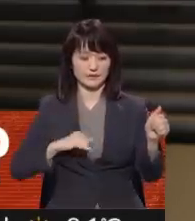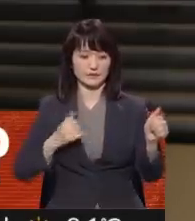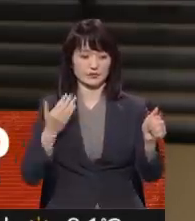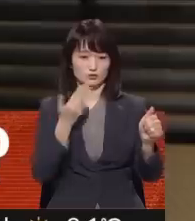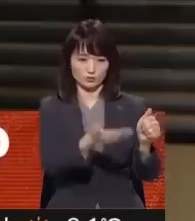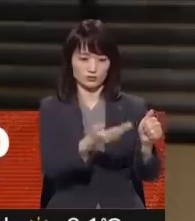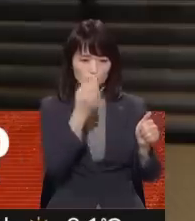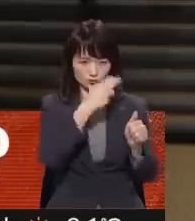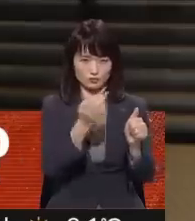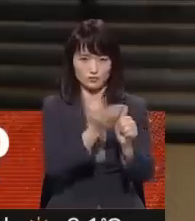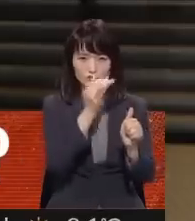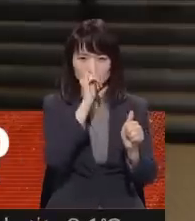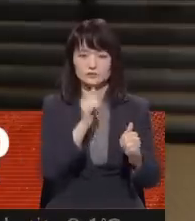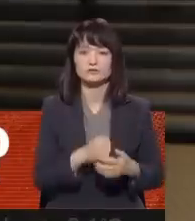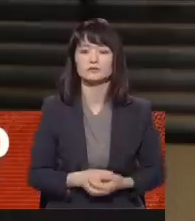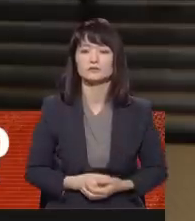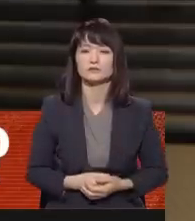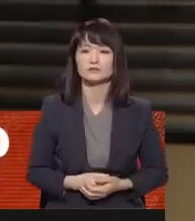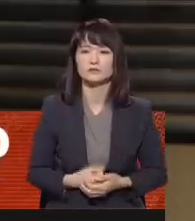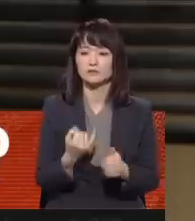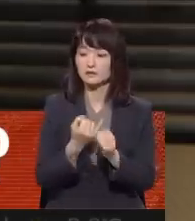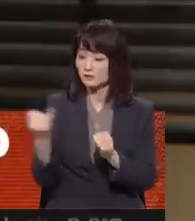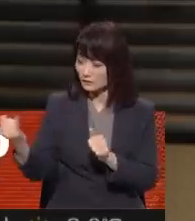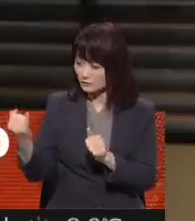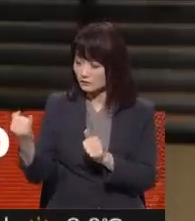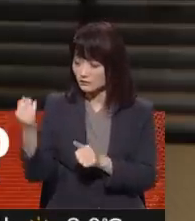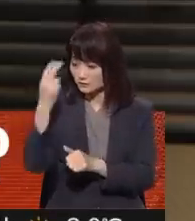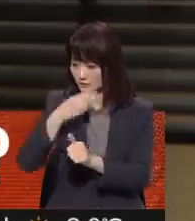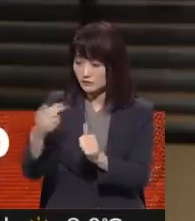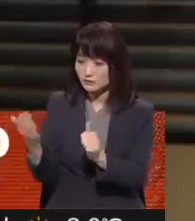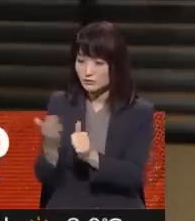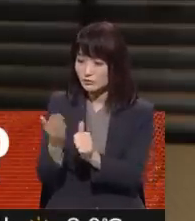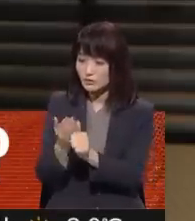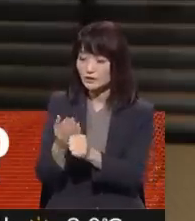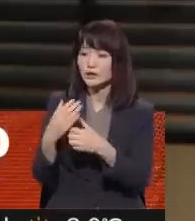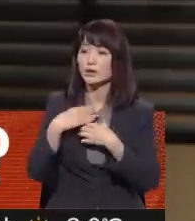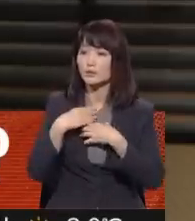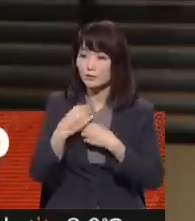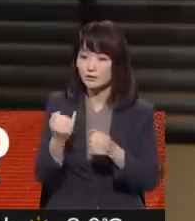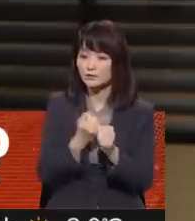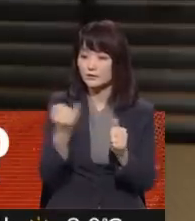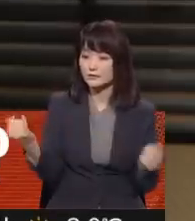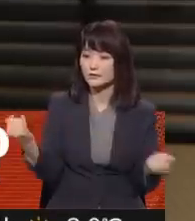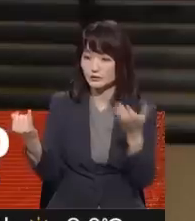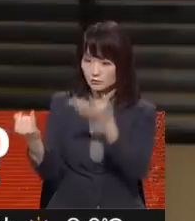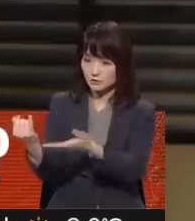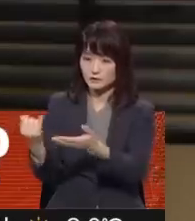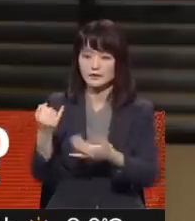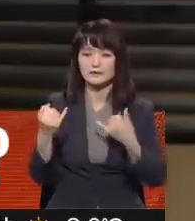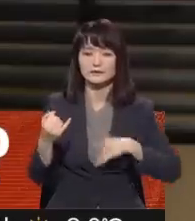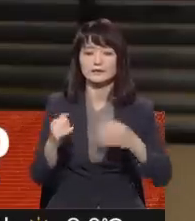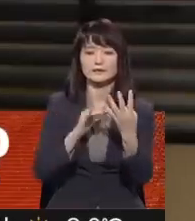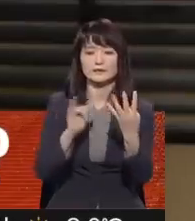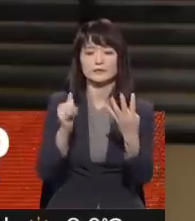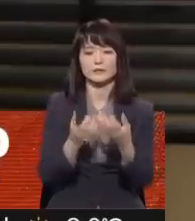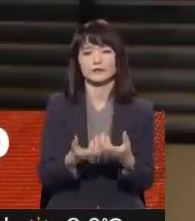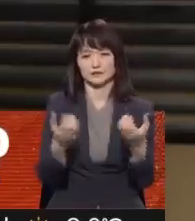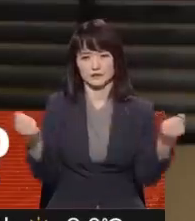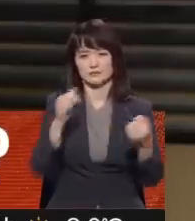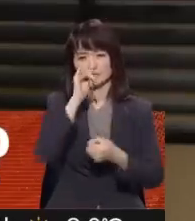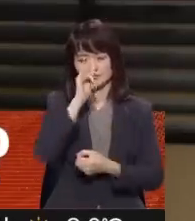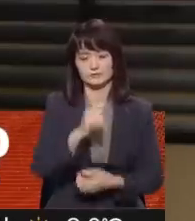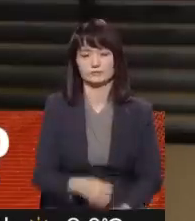양육권이 갈 수가 있고요 아내가 양육하기가 편하다면 또 아내한테 갈 수도 있고요 또 아이들이 나눠질 수도 있고요 가정법원에서